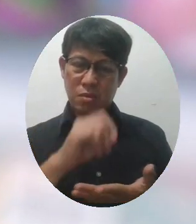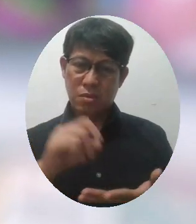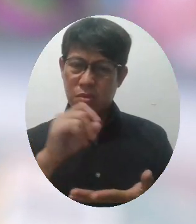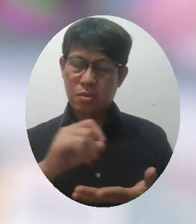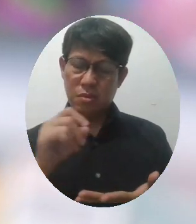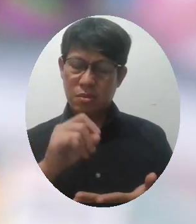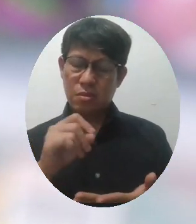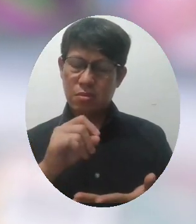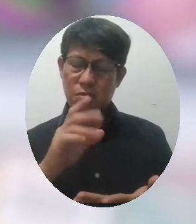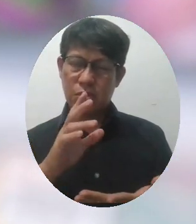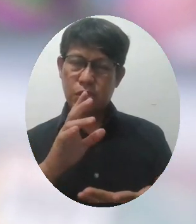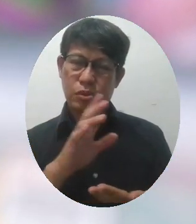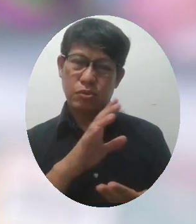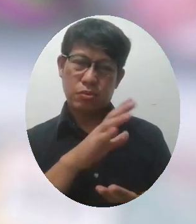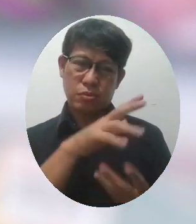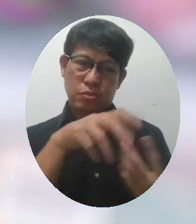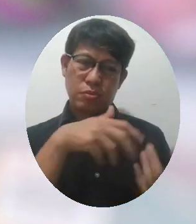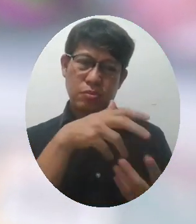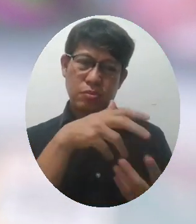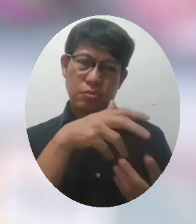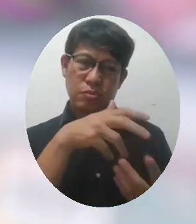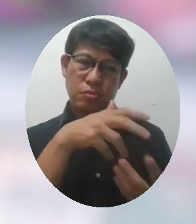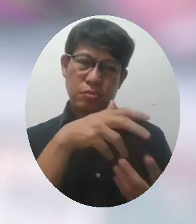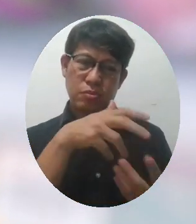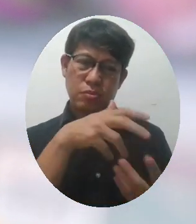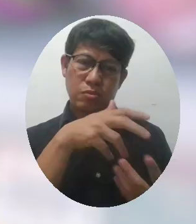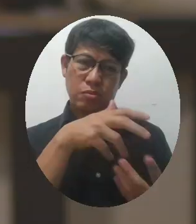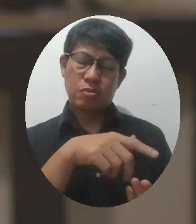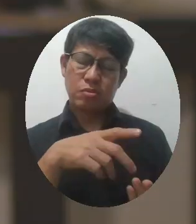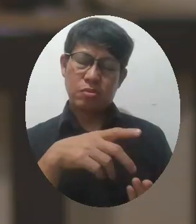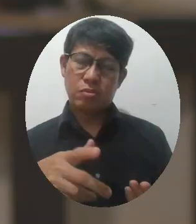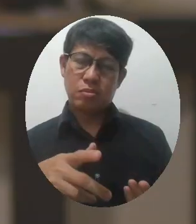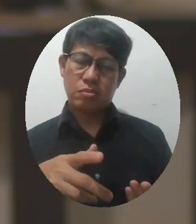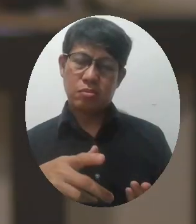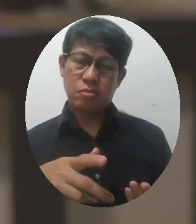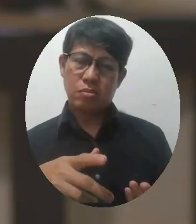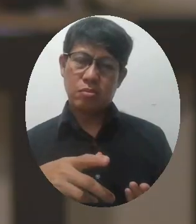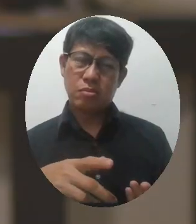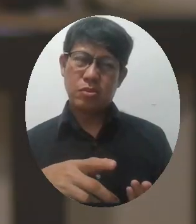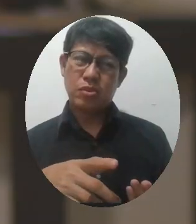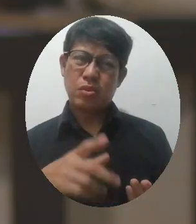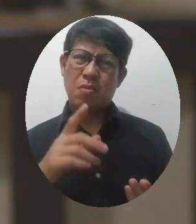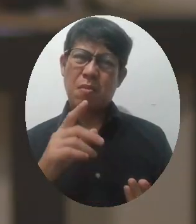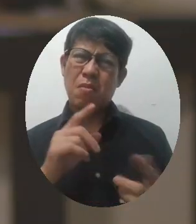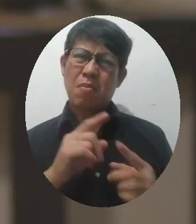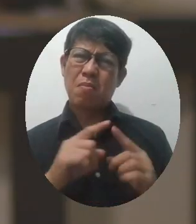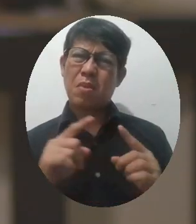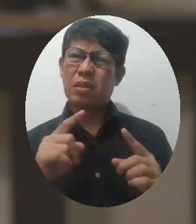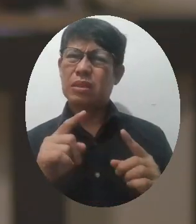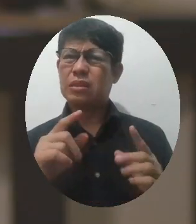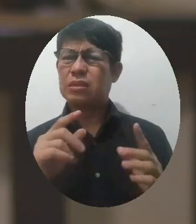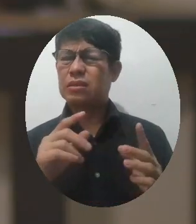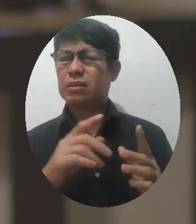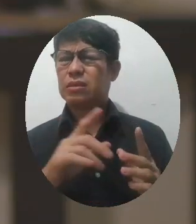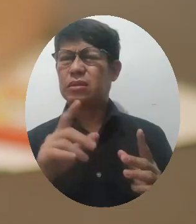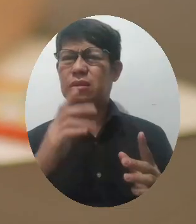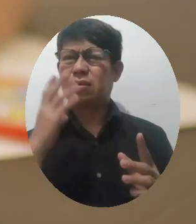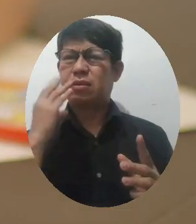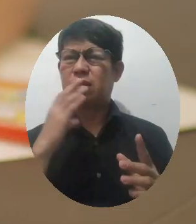mga tao. Sa bata lang talaga hindi, sir. Kasi noong time na naglaro siya kasama yung bata, umuwi siya sa